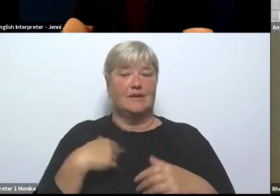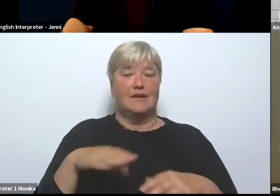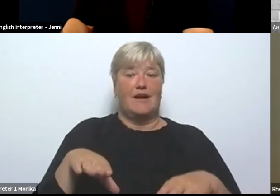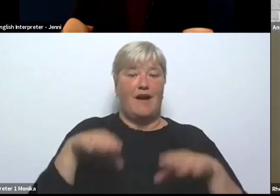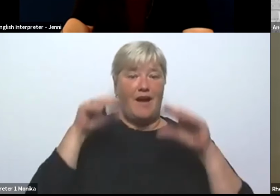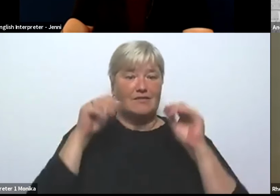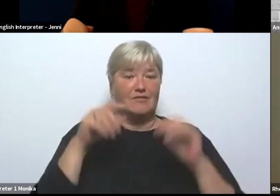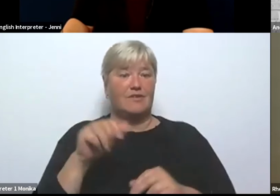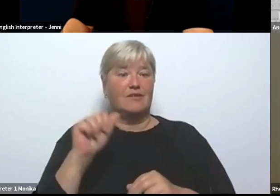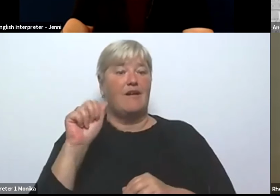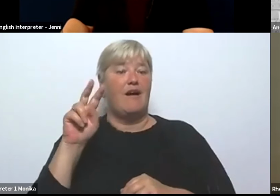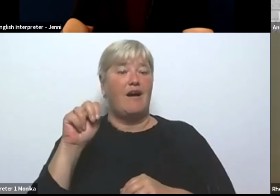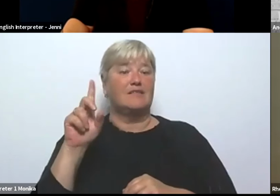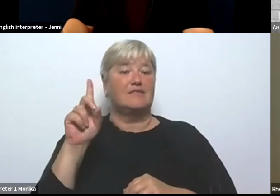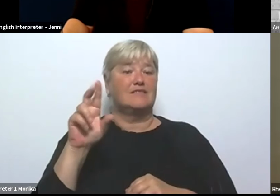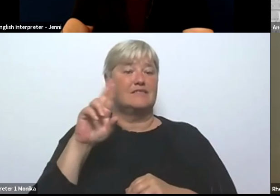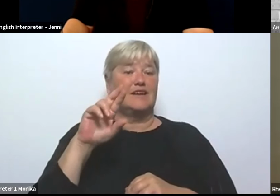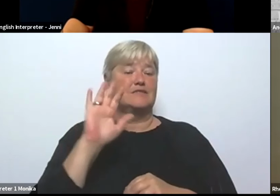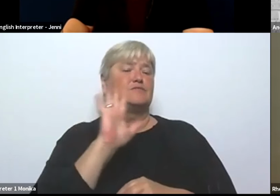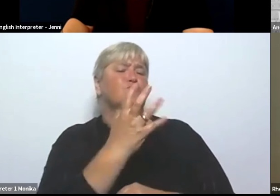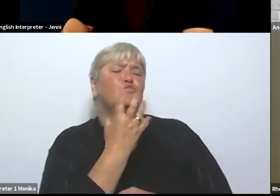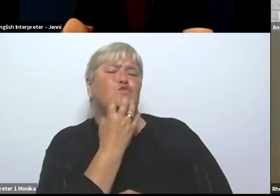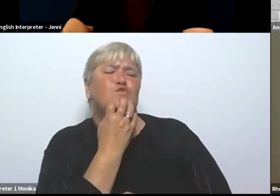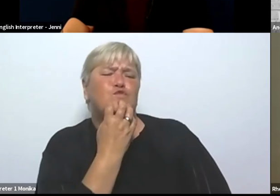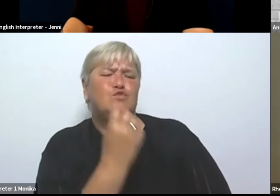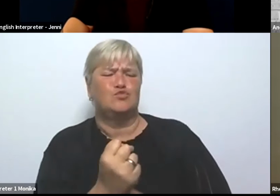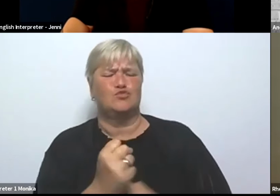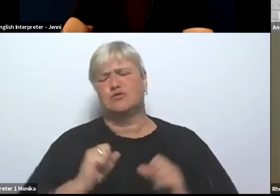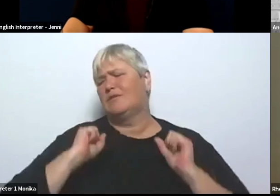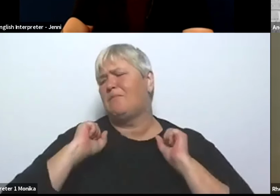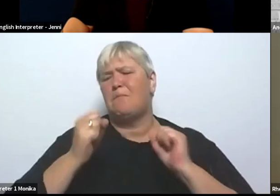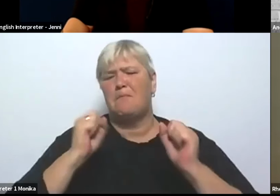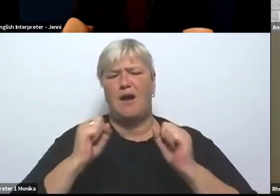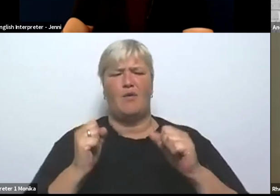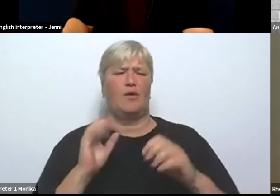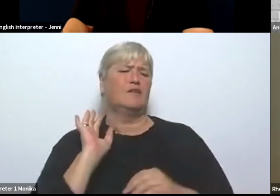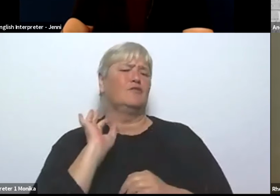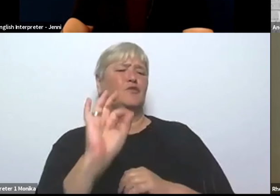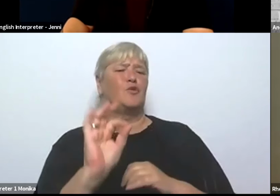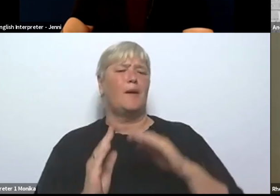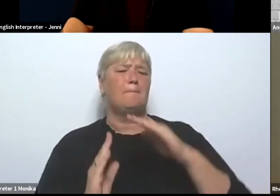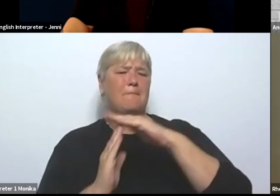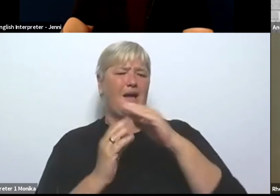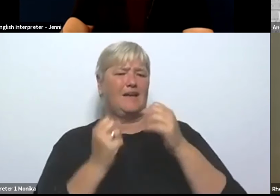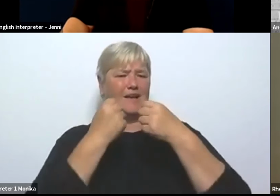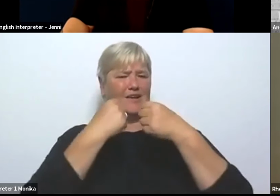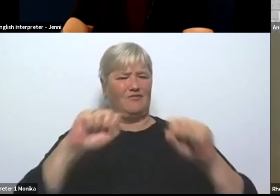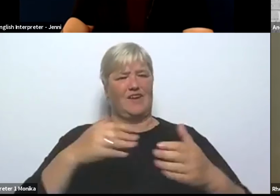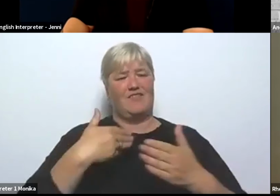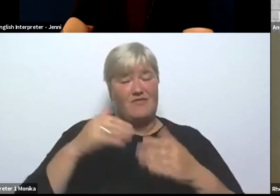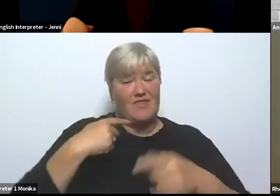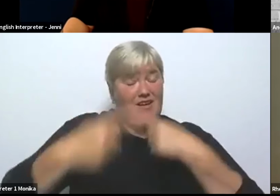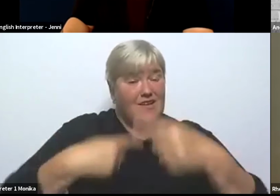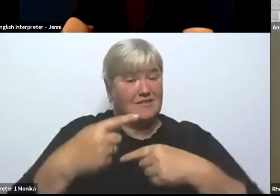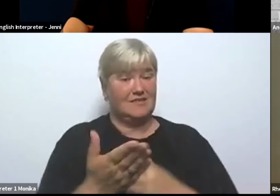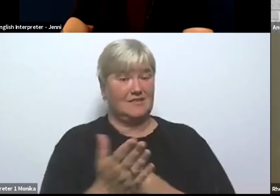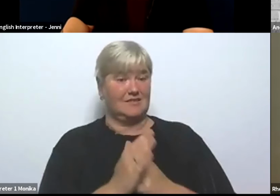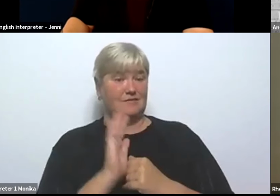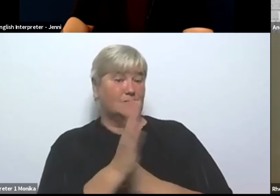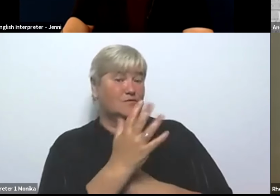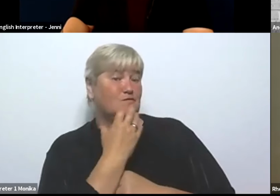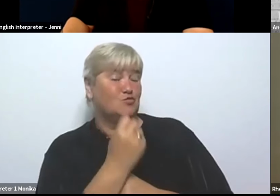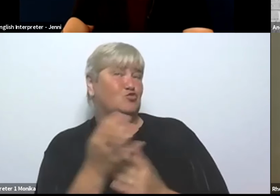jetzt dein Wunsch, um wirklich diese Power der Barrierefreiheit noch weiter voranzubringen? Dein Wunsch oder